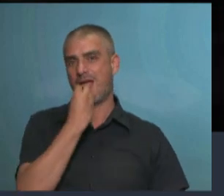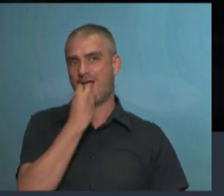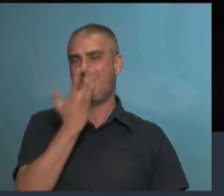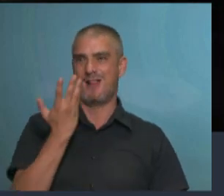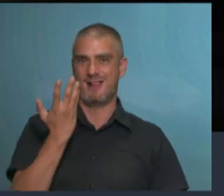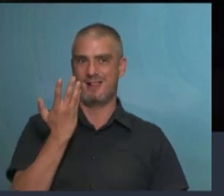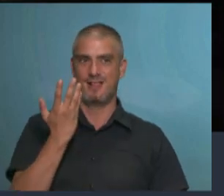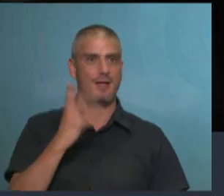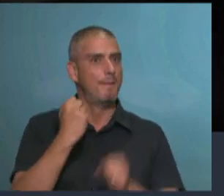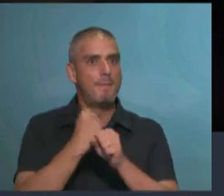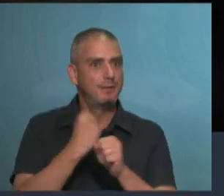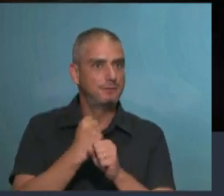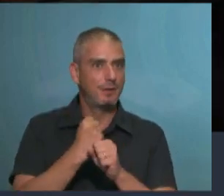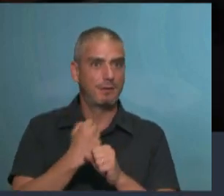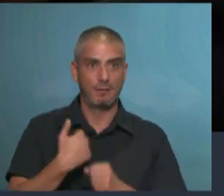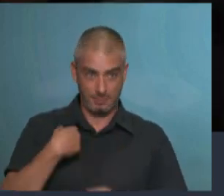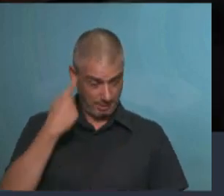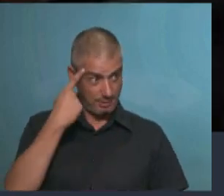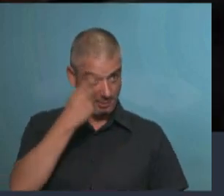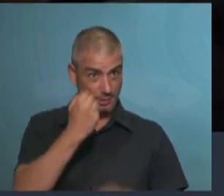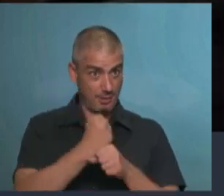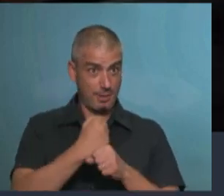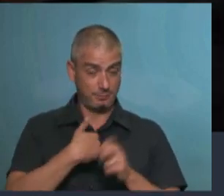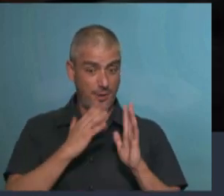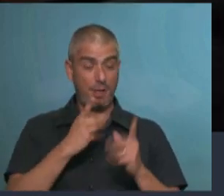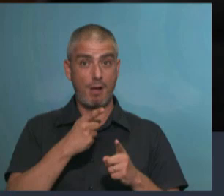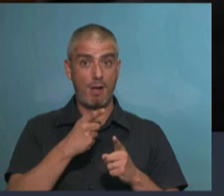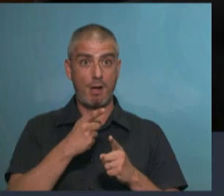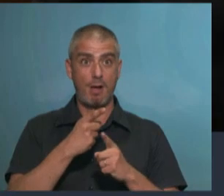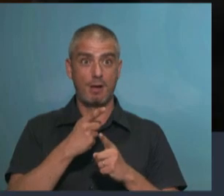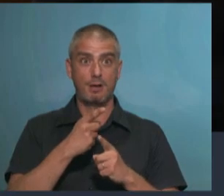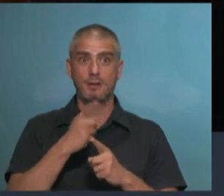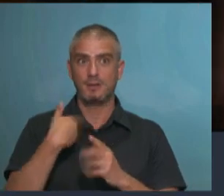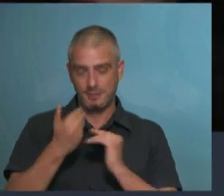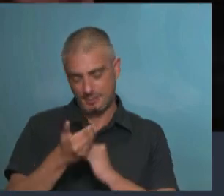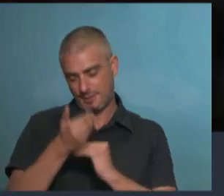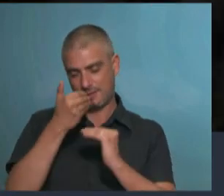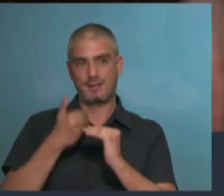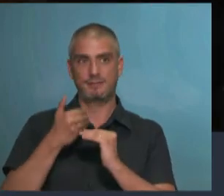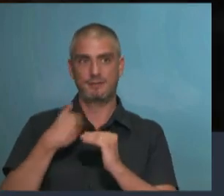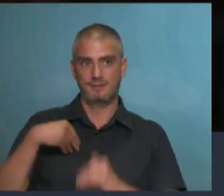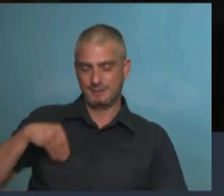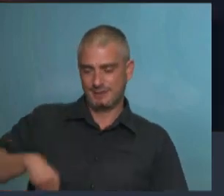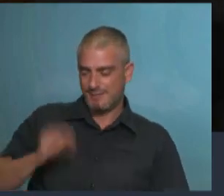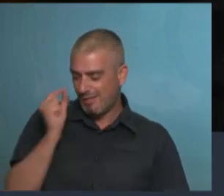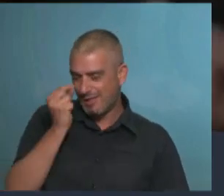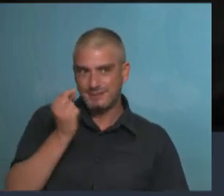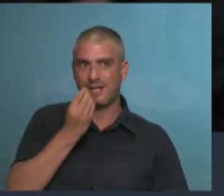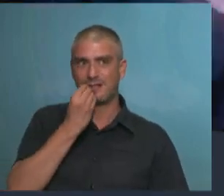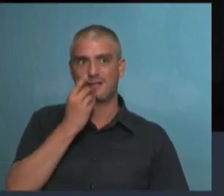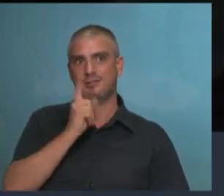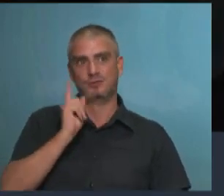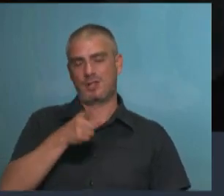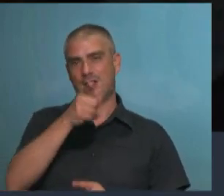מה עשית? אני ידעתי שאתה תעשה לי ככה, אז הקנתי אותך, ושמתי כזה, שאני אשחק את זה.